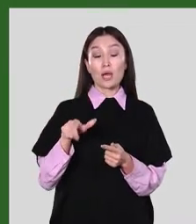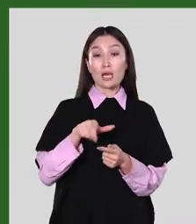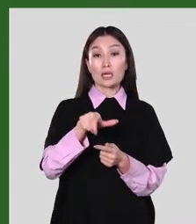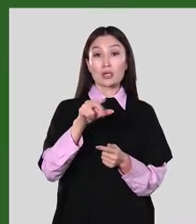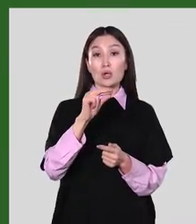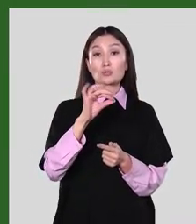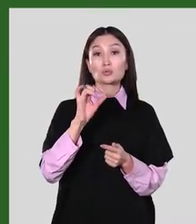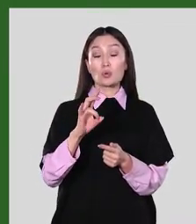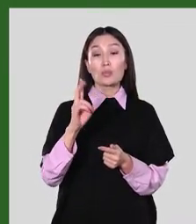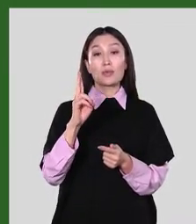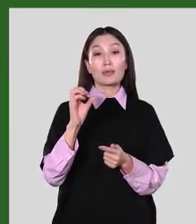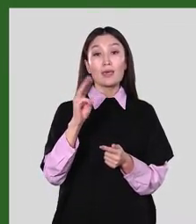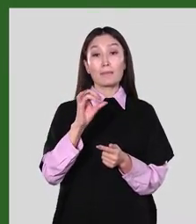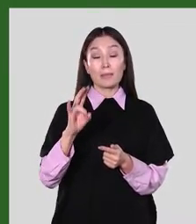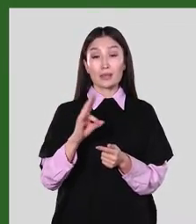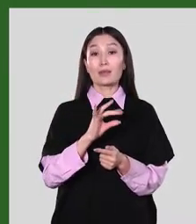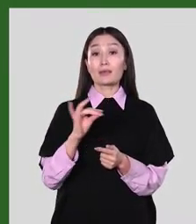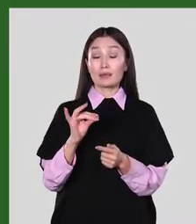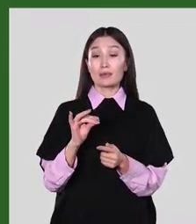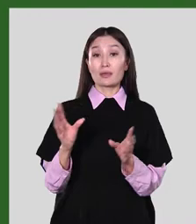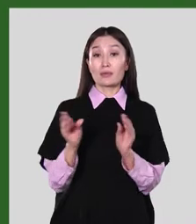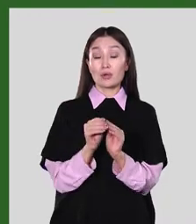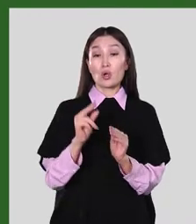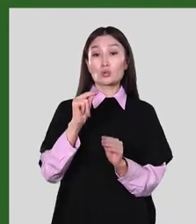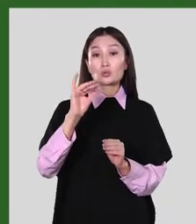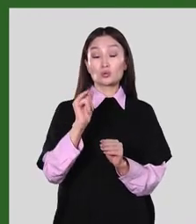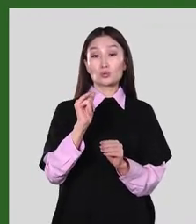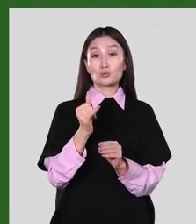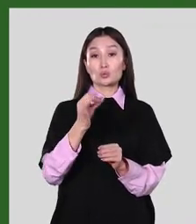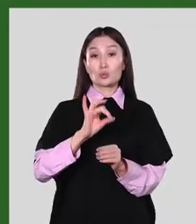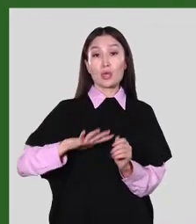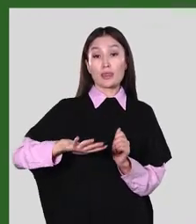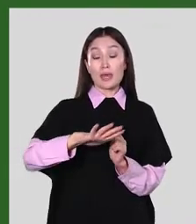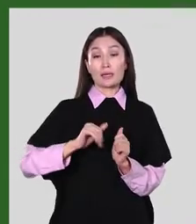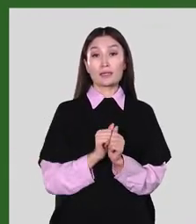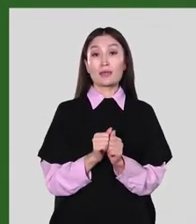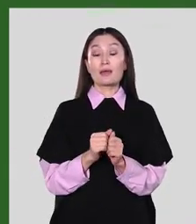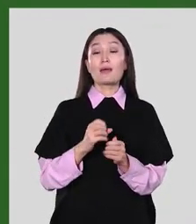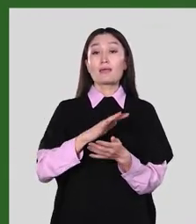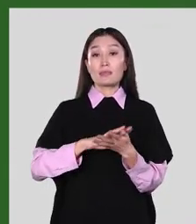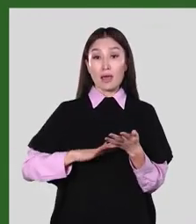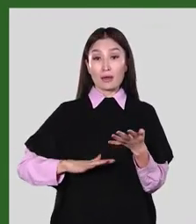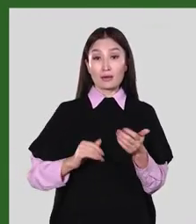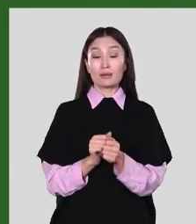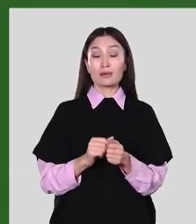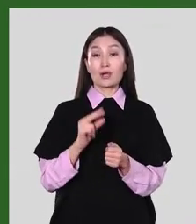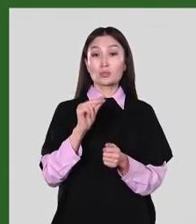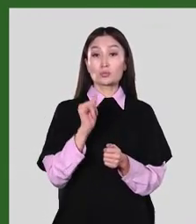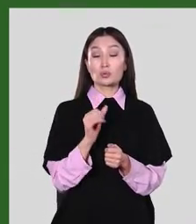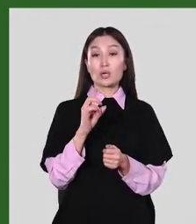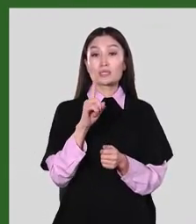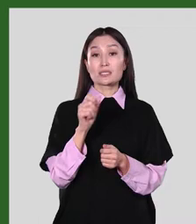тонкими и течет по чуйской долине далее река чу течет на